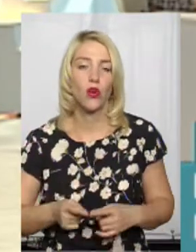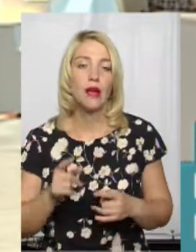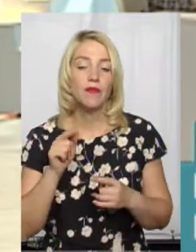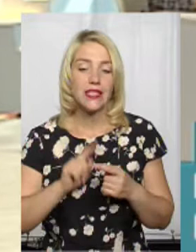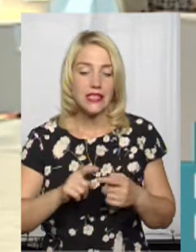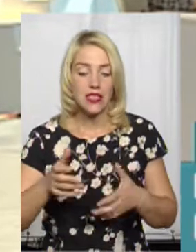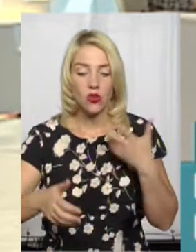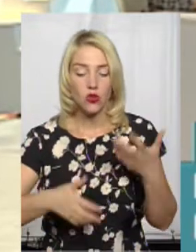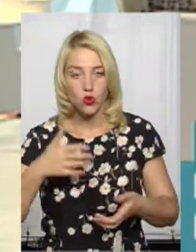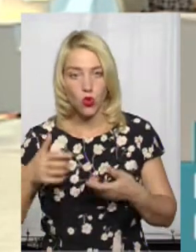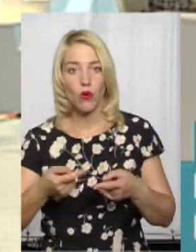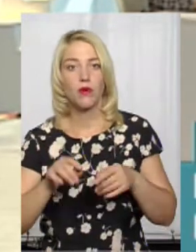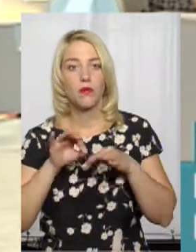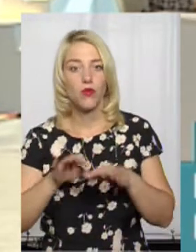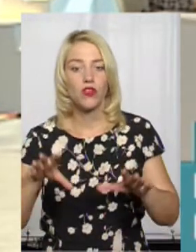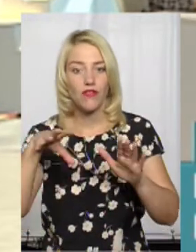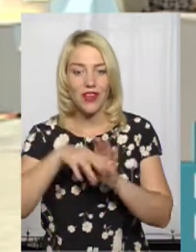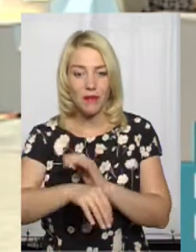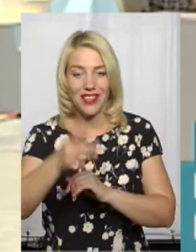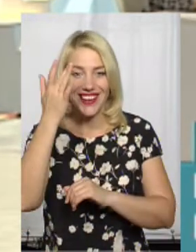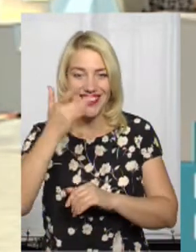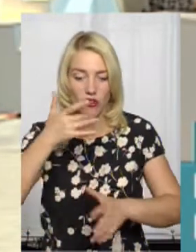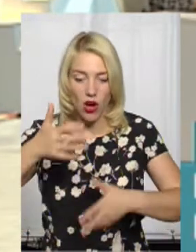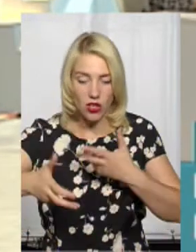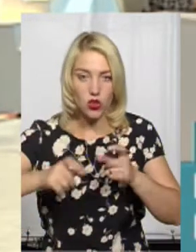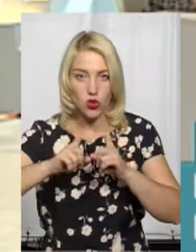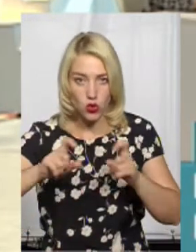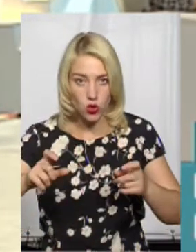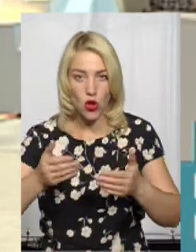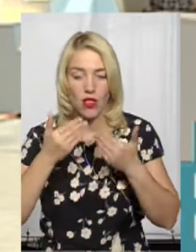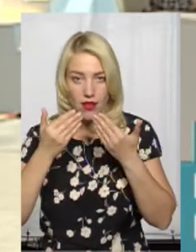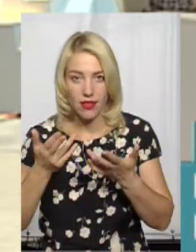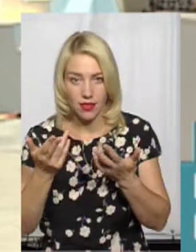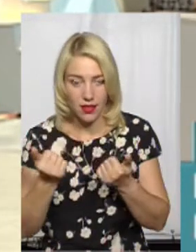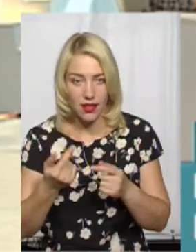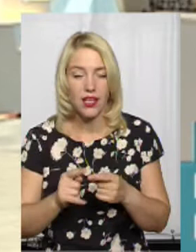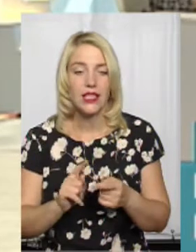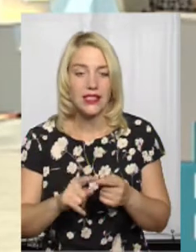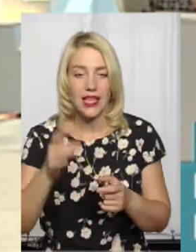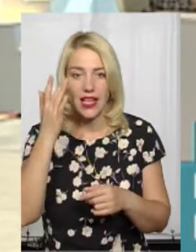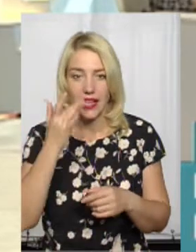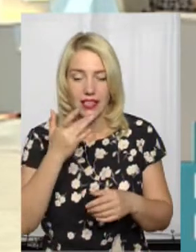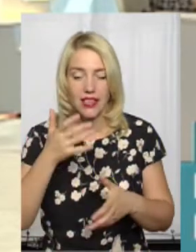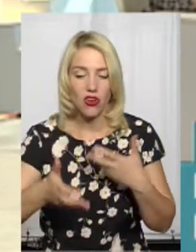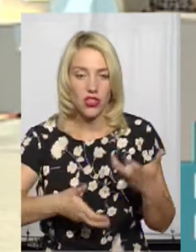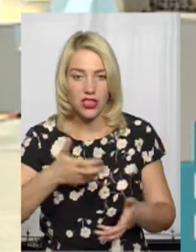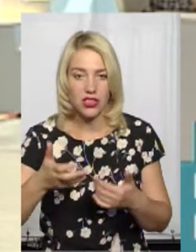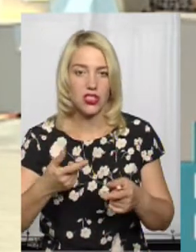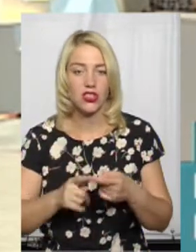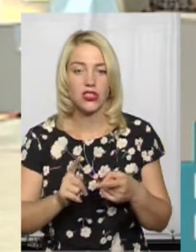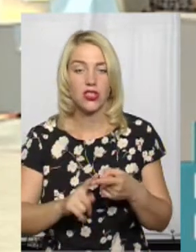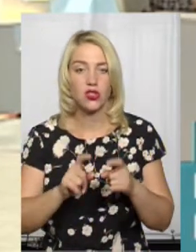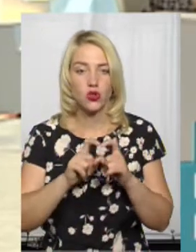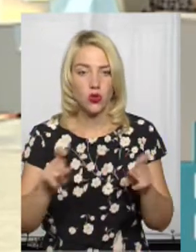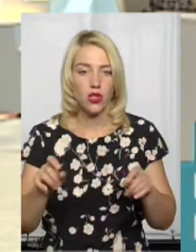проходять в рамках тої літньої археологічної школи, чи ні? Літня археологічна школа і ці археологічні розкопки проходять в рамках